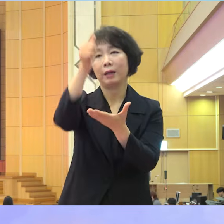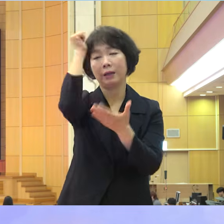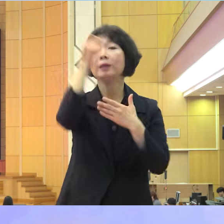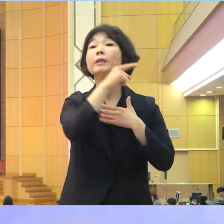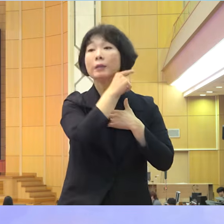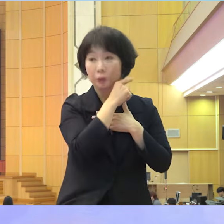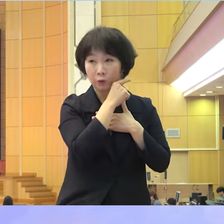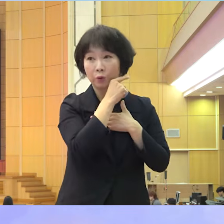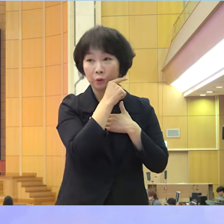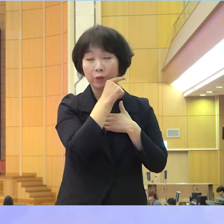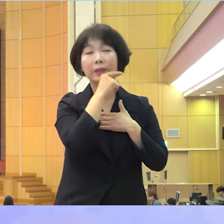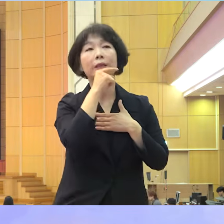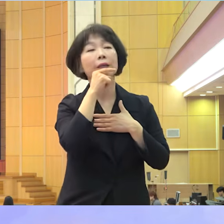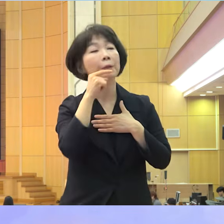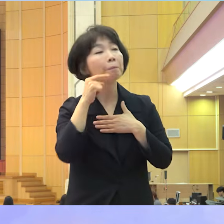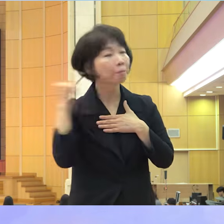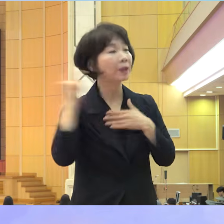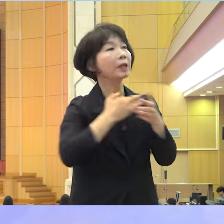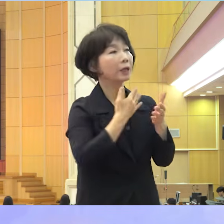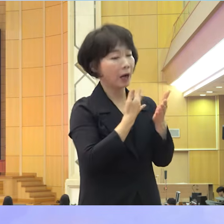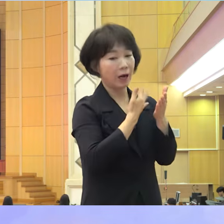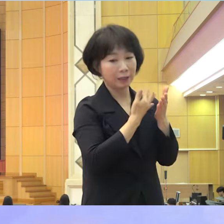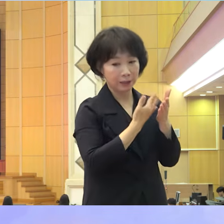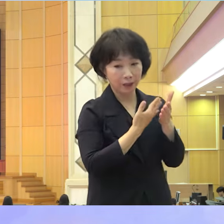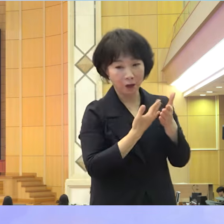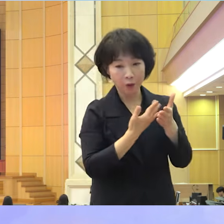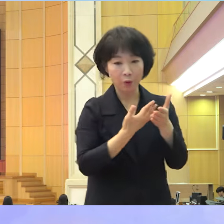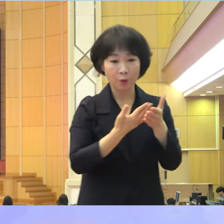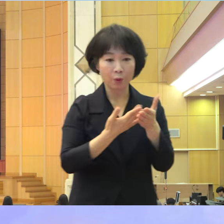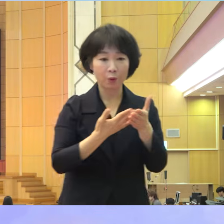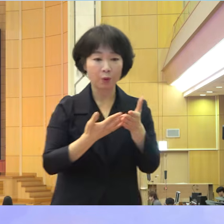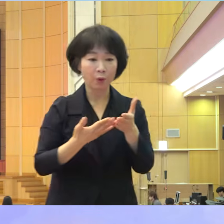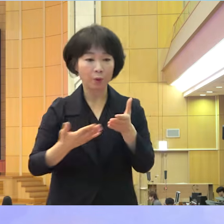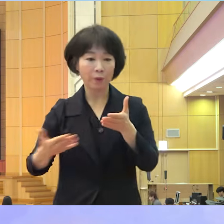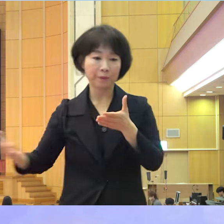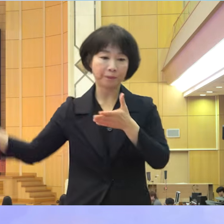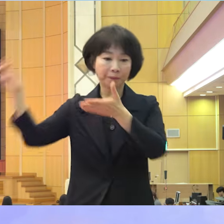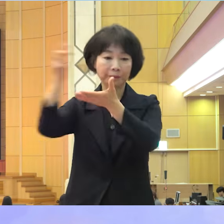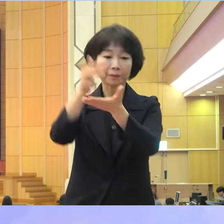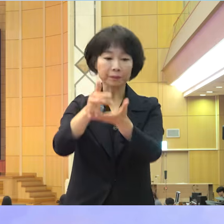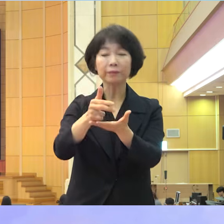뜨거울게 주님 피가 흘러요